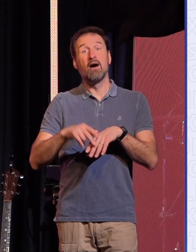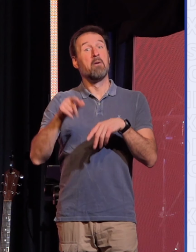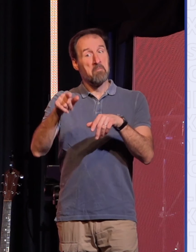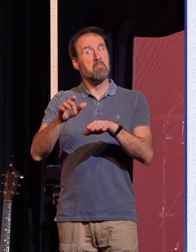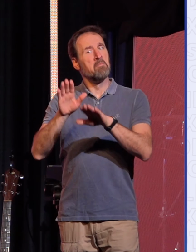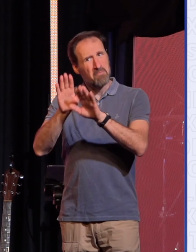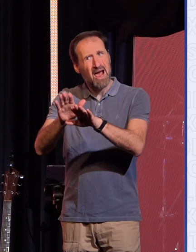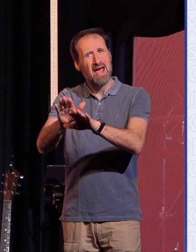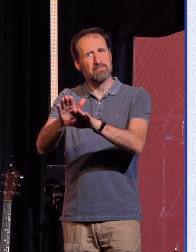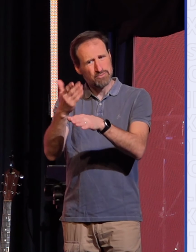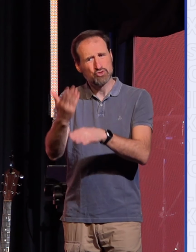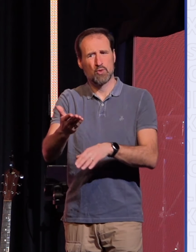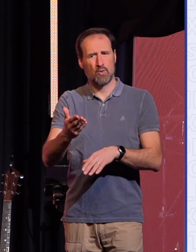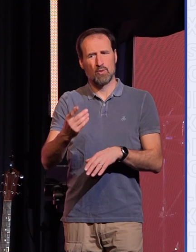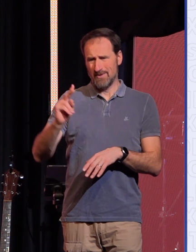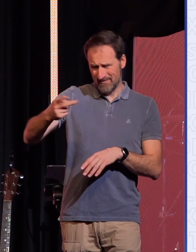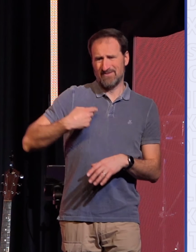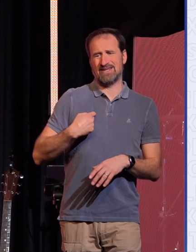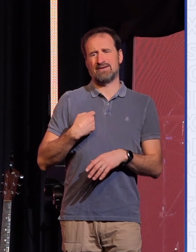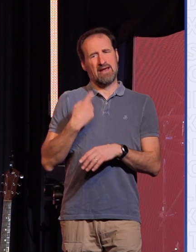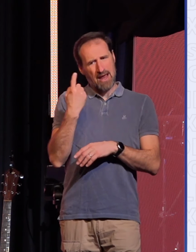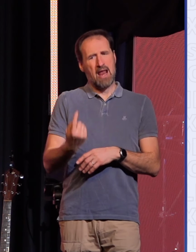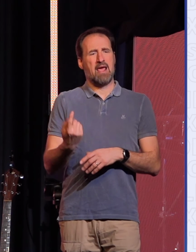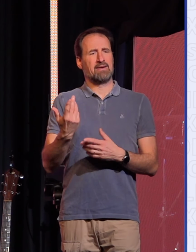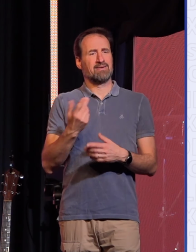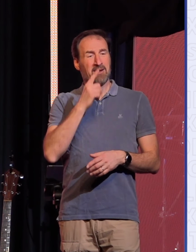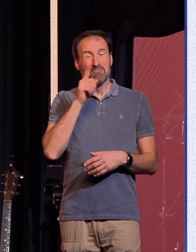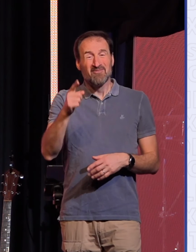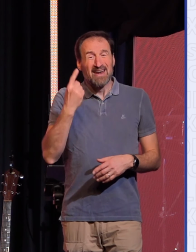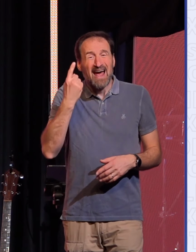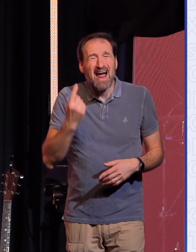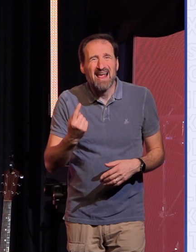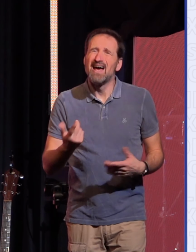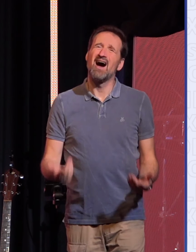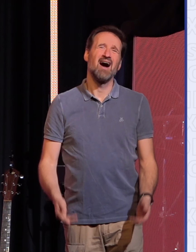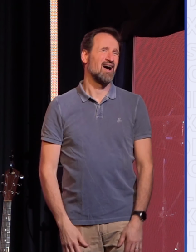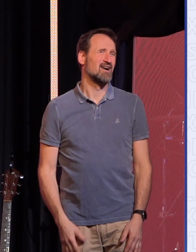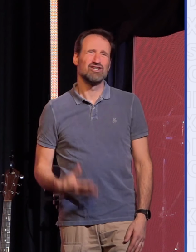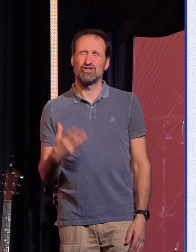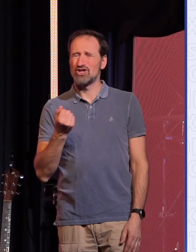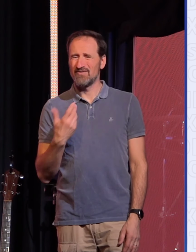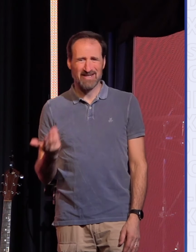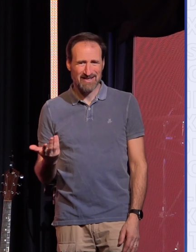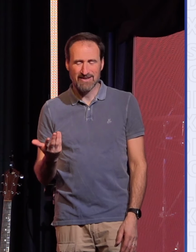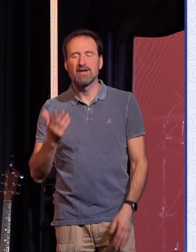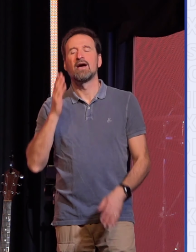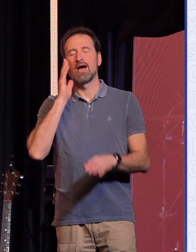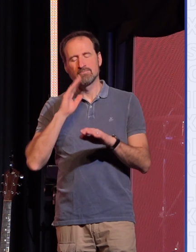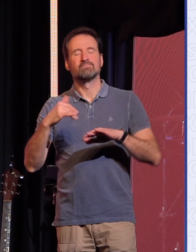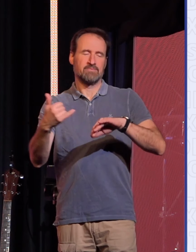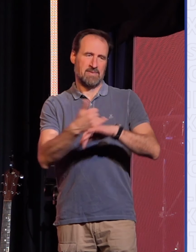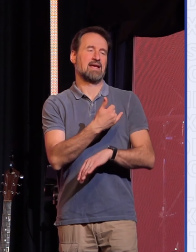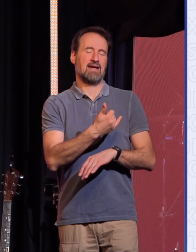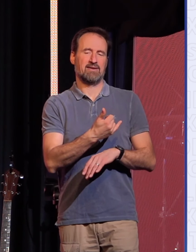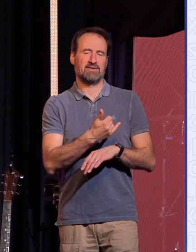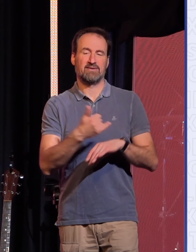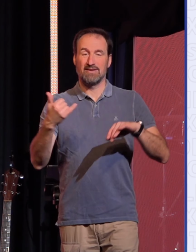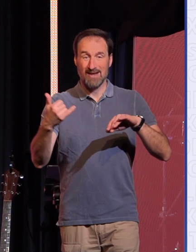Wenn ihnen aber das Alleinsein aber zu schwer fällt, sollen sie heiraten. Denn das ist besser, als